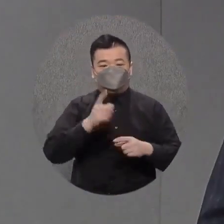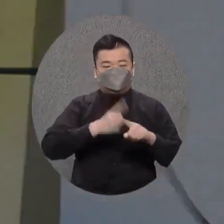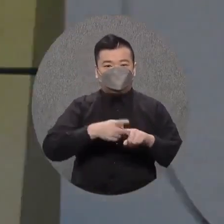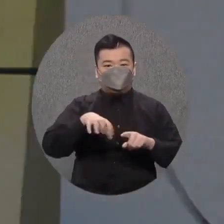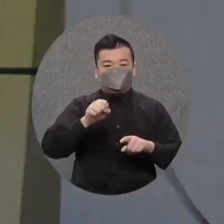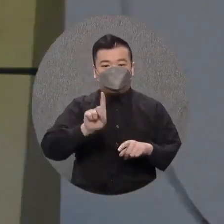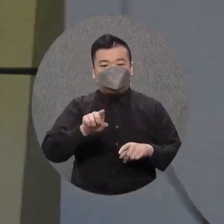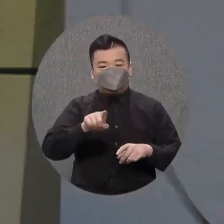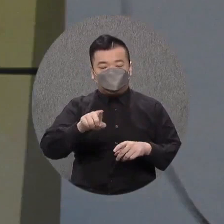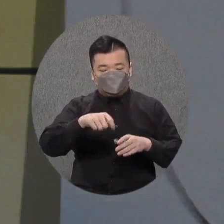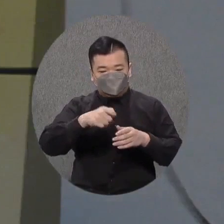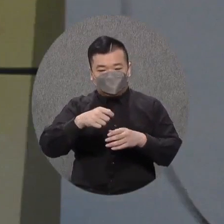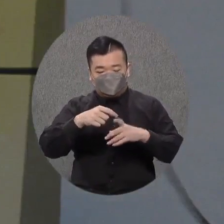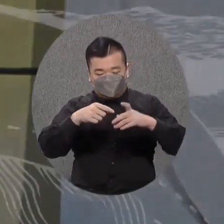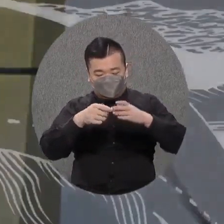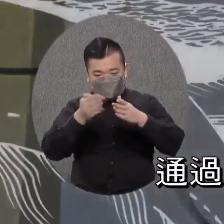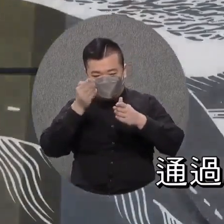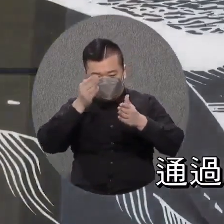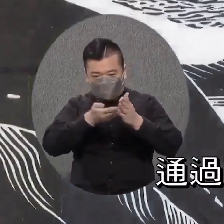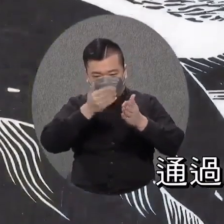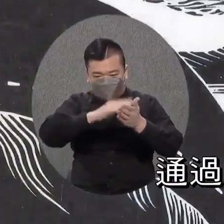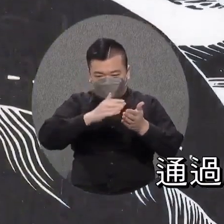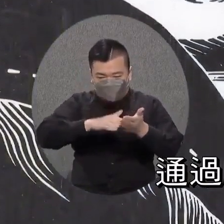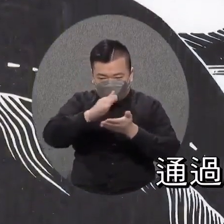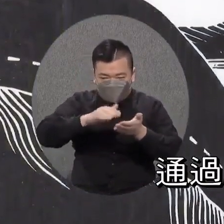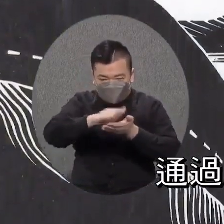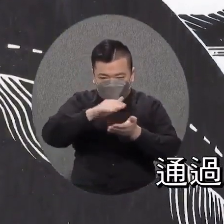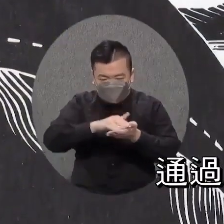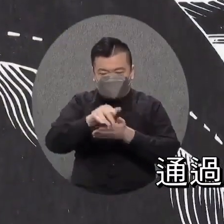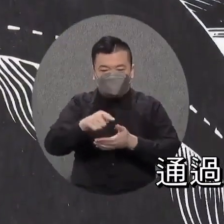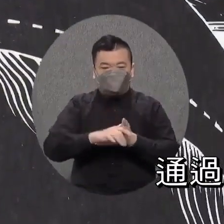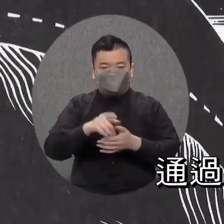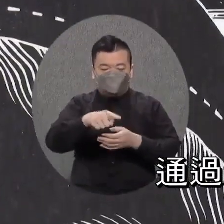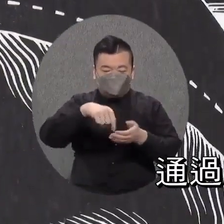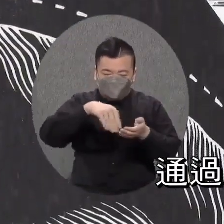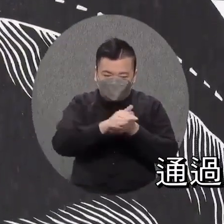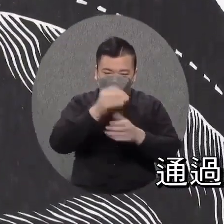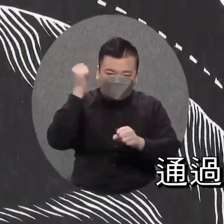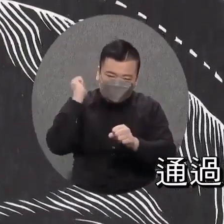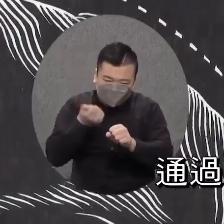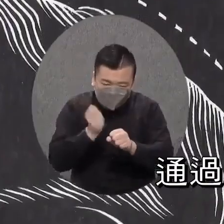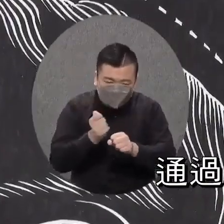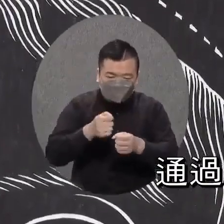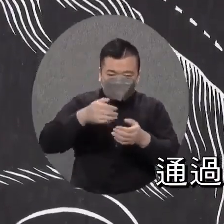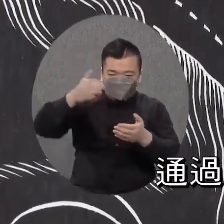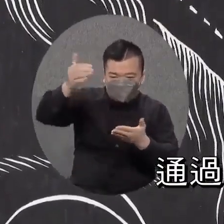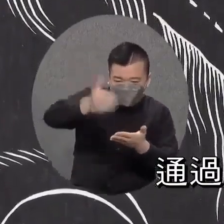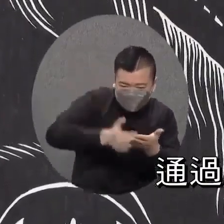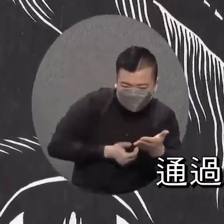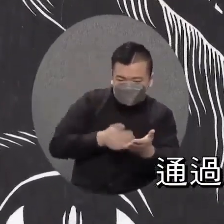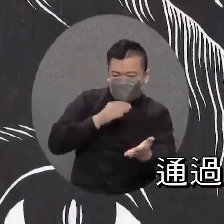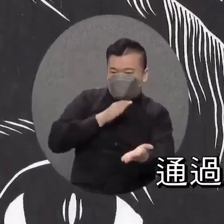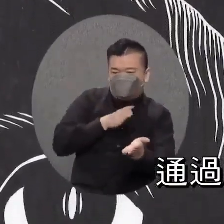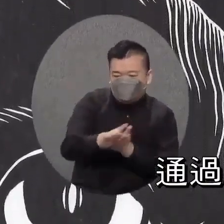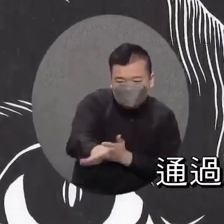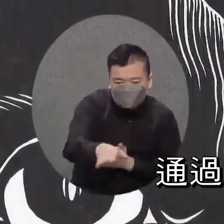咧刻刀去刻畫嘅。咁就通過咧，我由雕啊、鑿啊、刮啊、鏟啊等